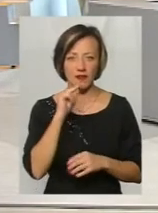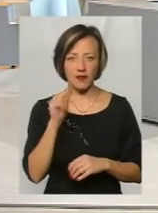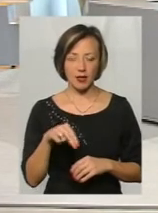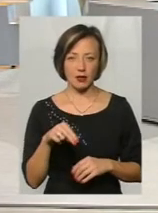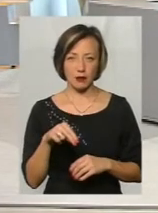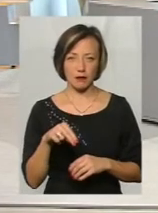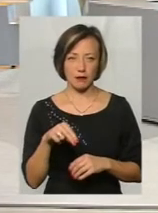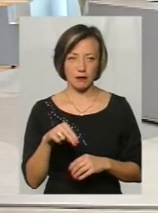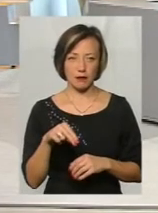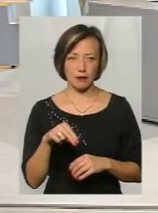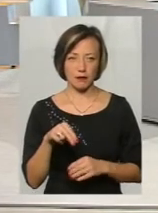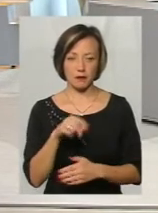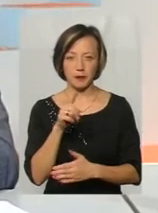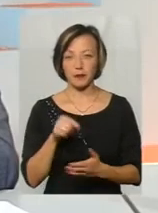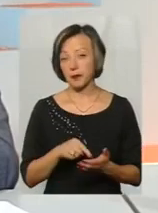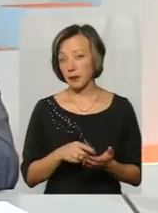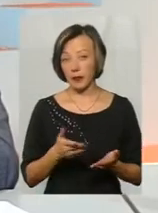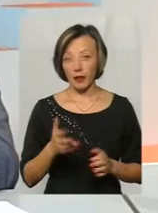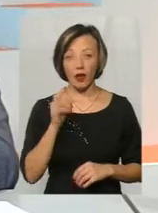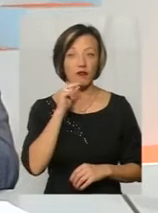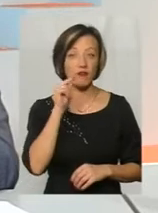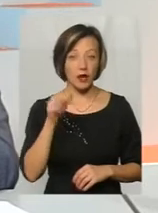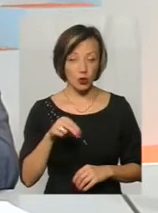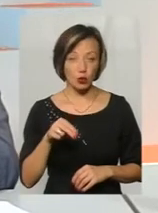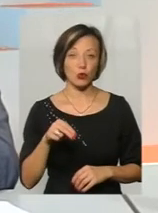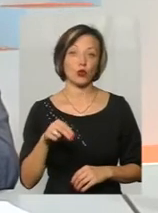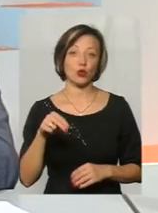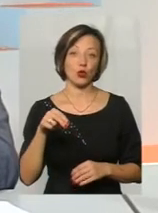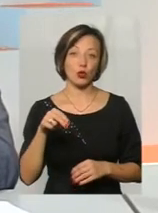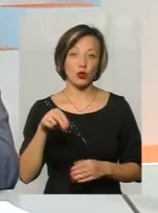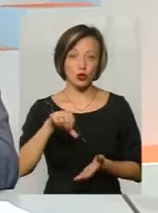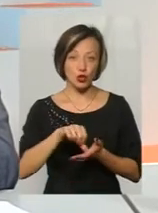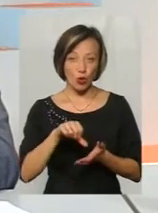стороною? Ну, винною стороною є людина.